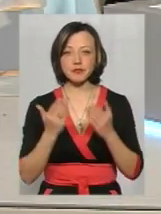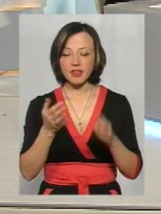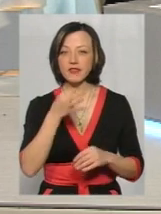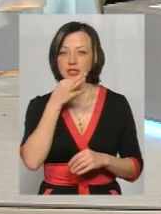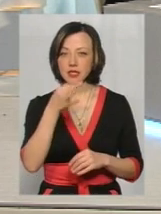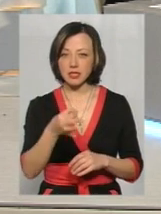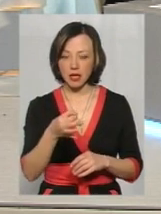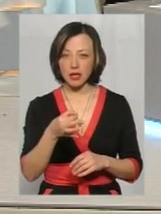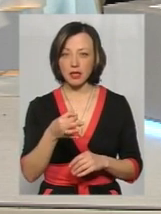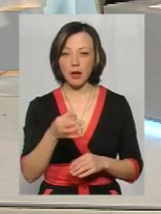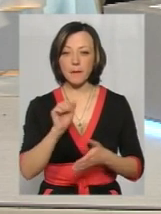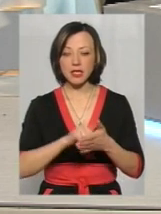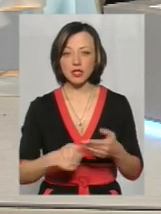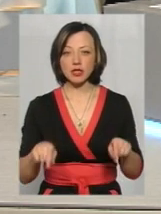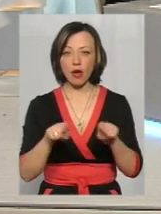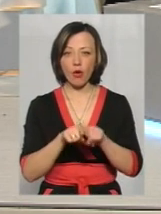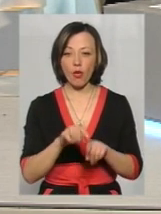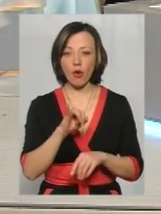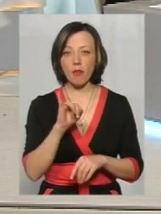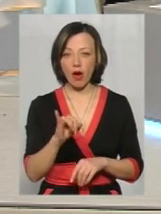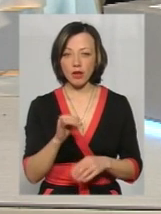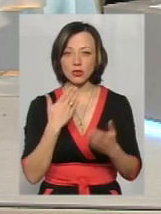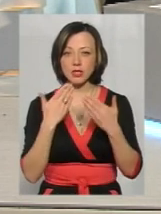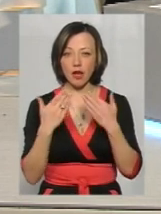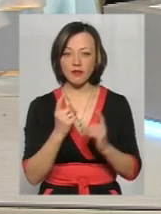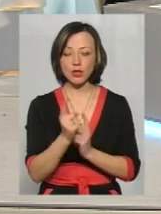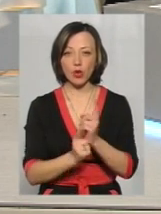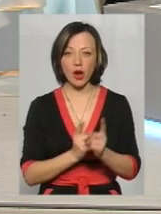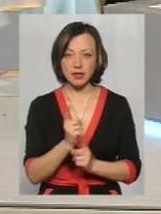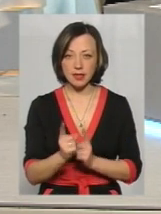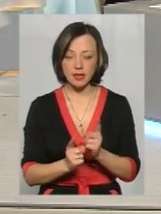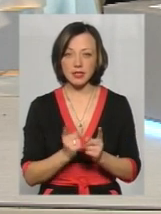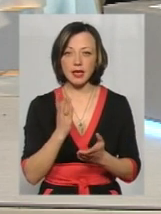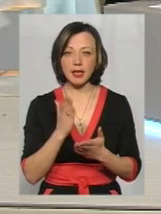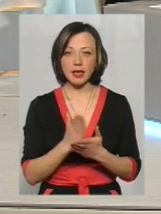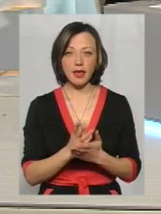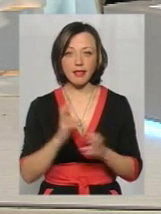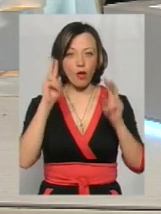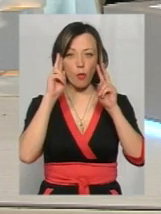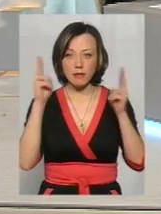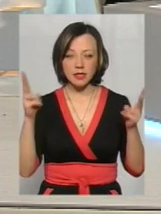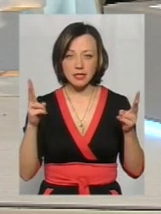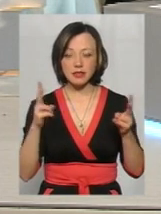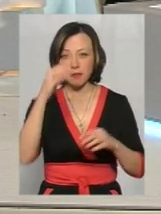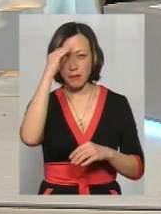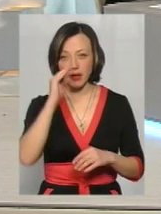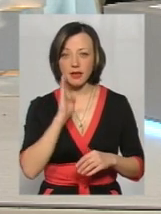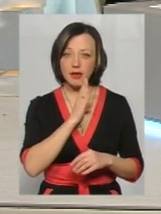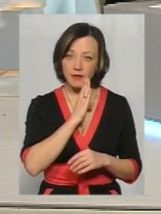що причиною такого негативного ставлення до реорганізації є необізнаність. Необізнаність